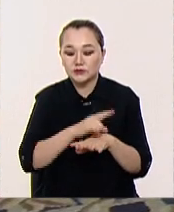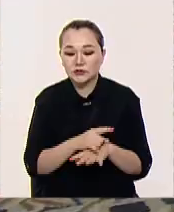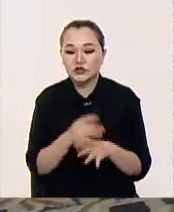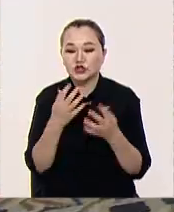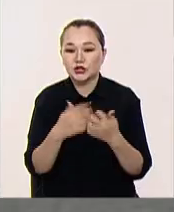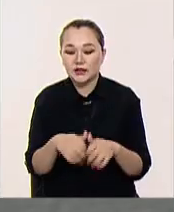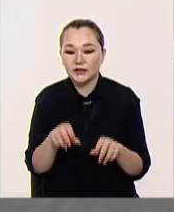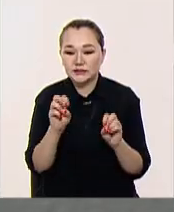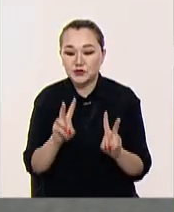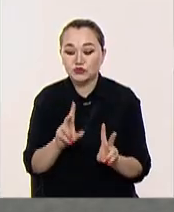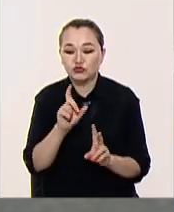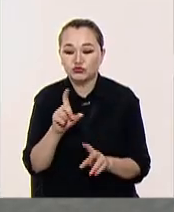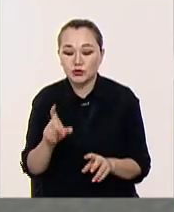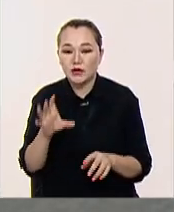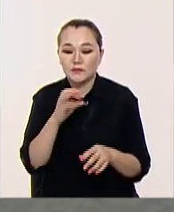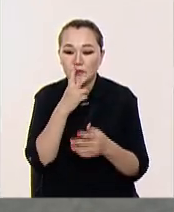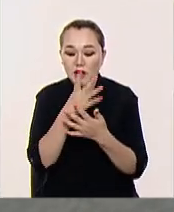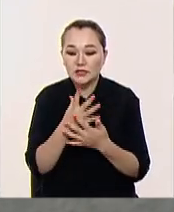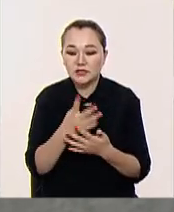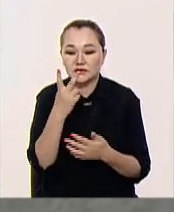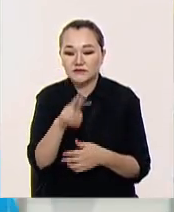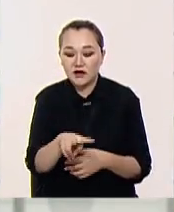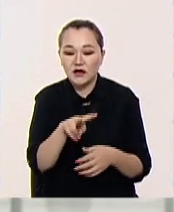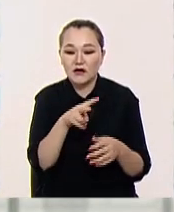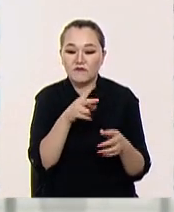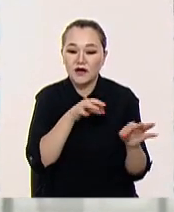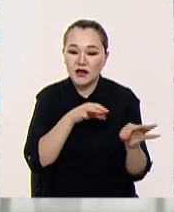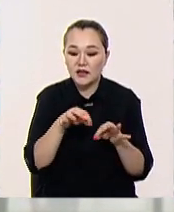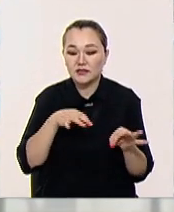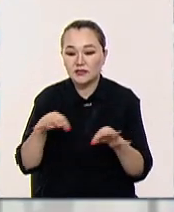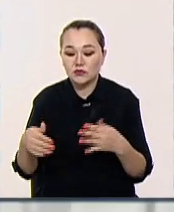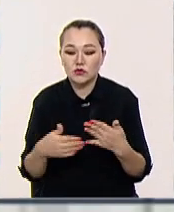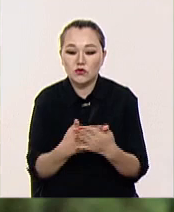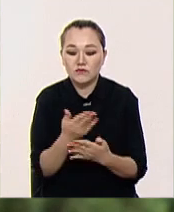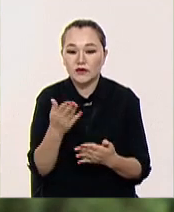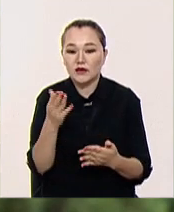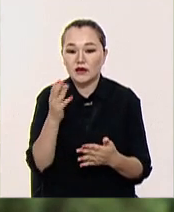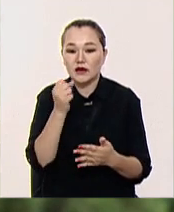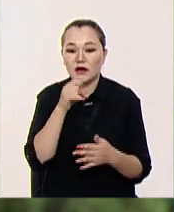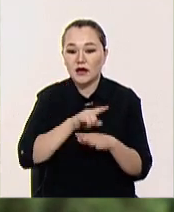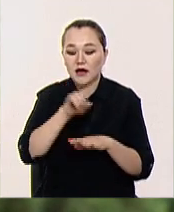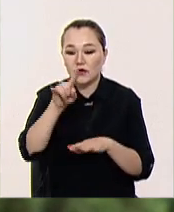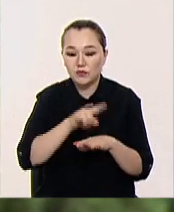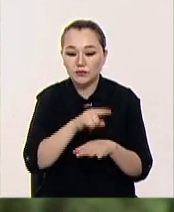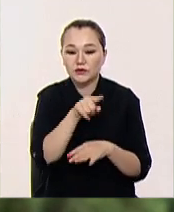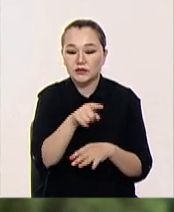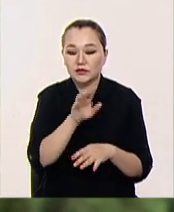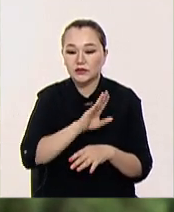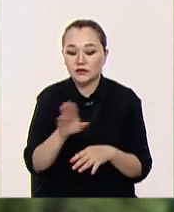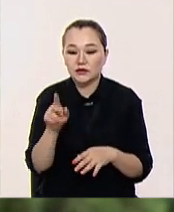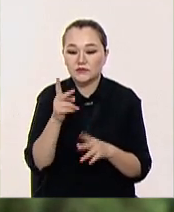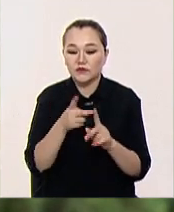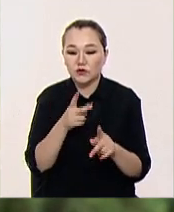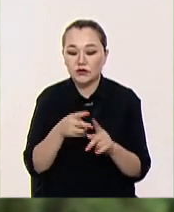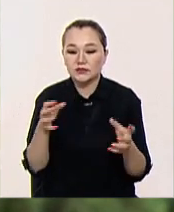На сайте воздушной гавани презентовали два варианта проекта нового аэропорта. Но ни тот, ни другой вариант, то есть не